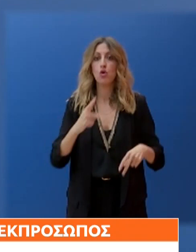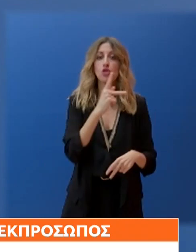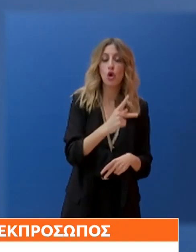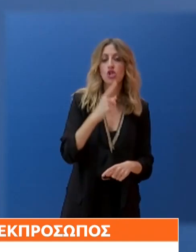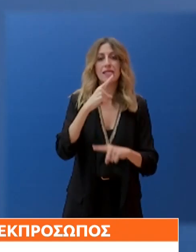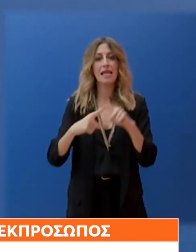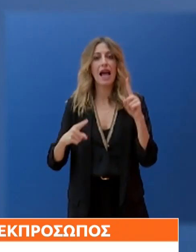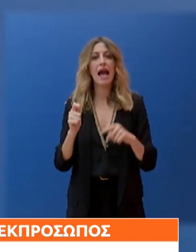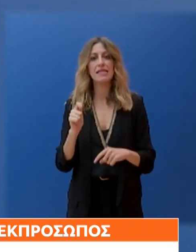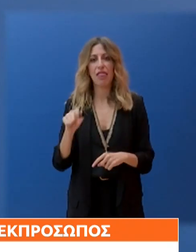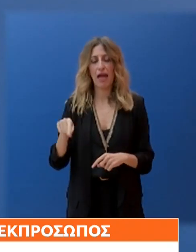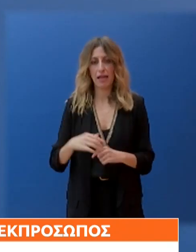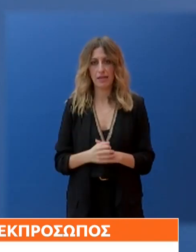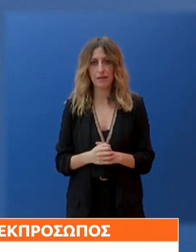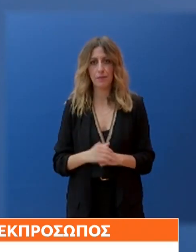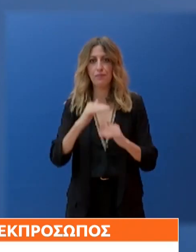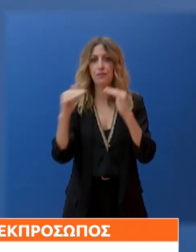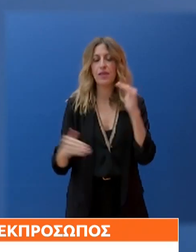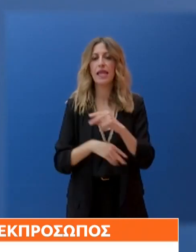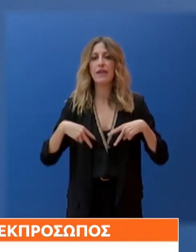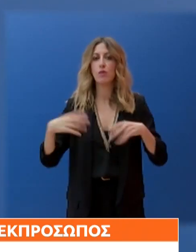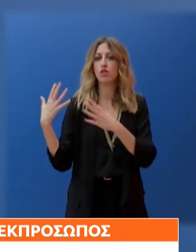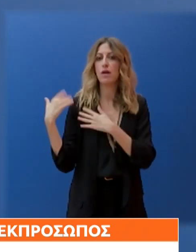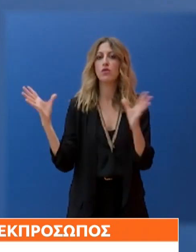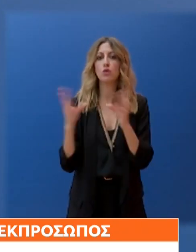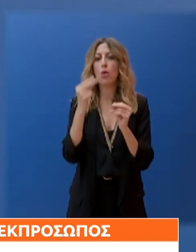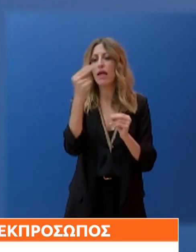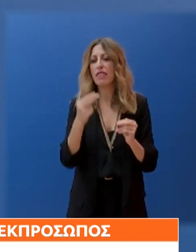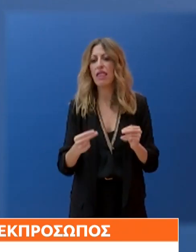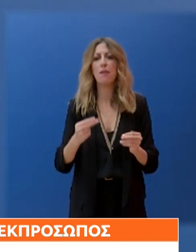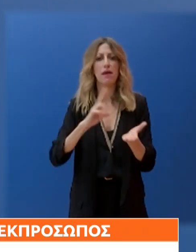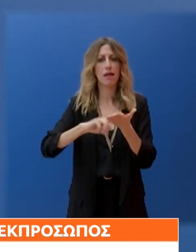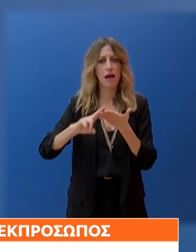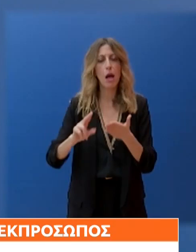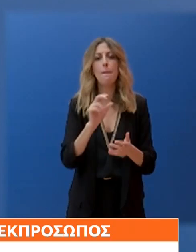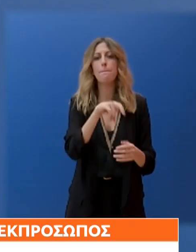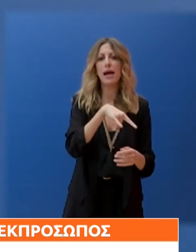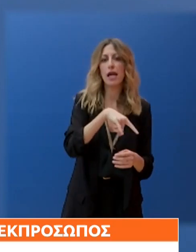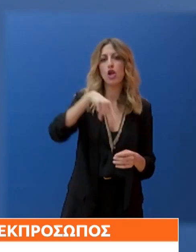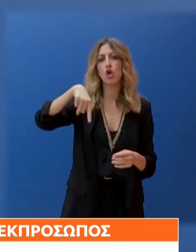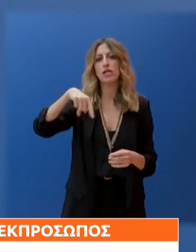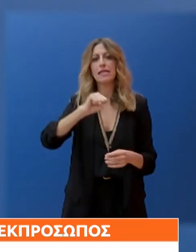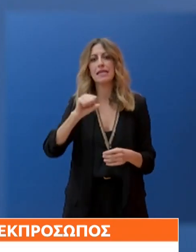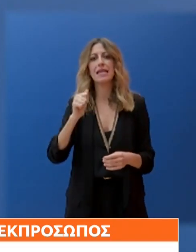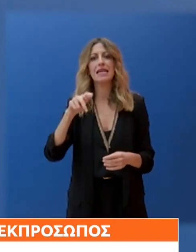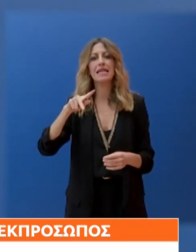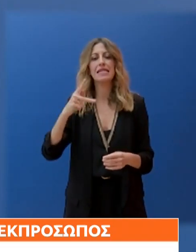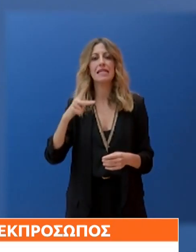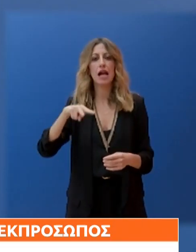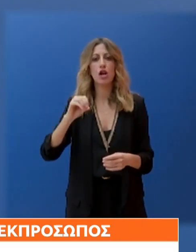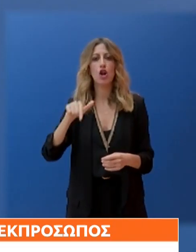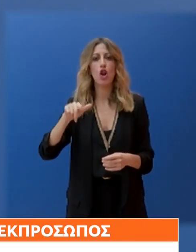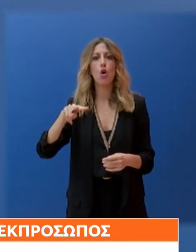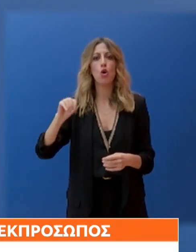Χατζηδάκης. Υφυπουργός Αρμόδιος για θέματα κοινωνικής ασφάλισης Παναγιώτης Τσακλόγλου. Υφυπουργός Αρμόδια για